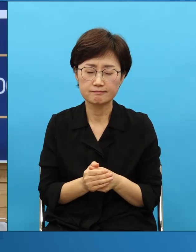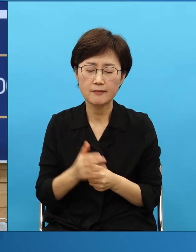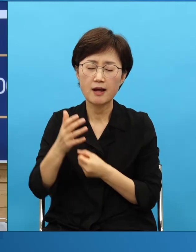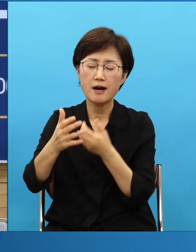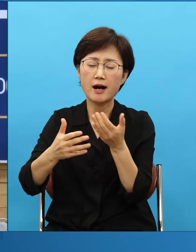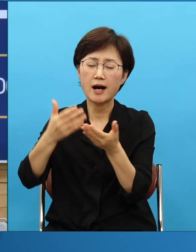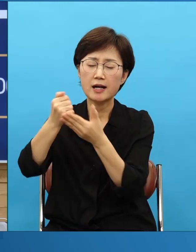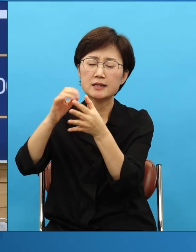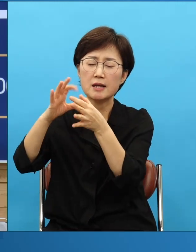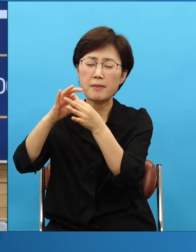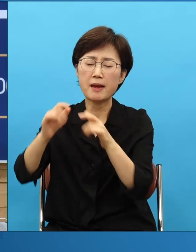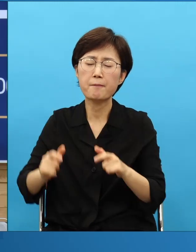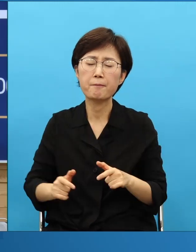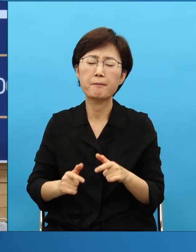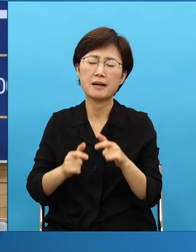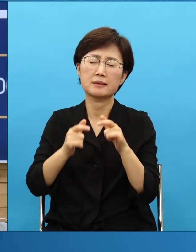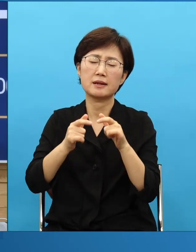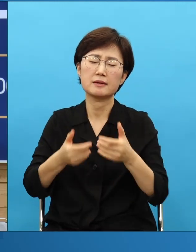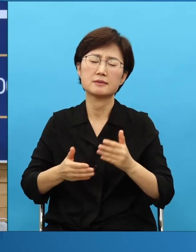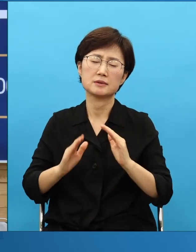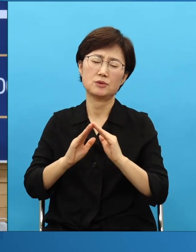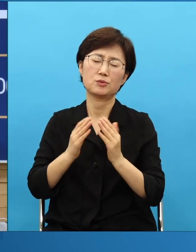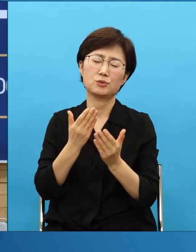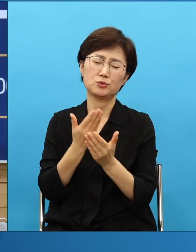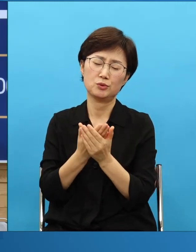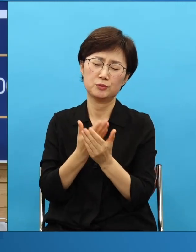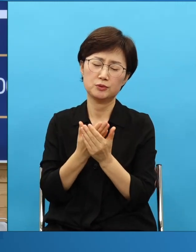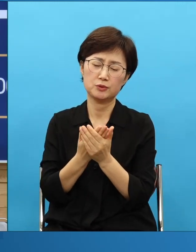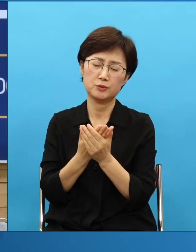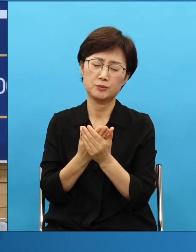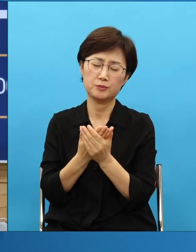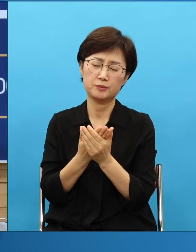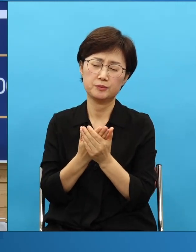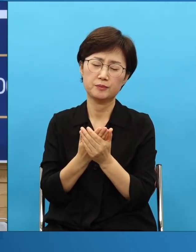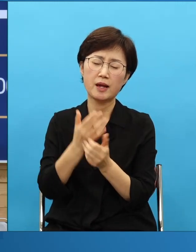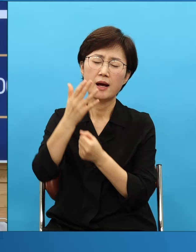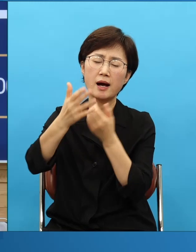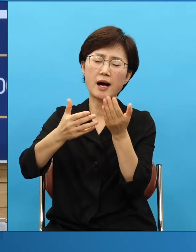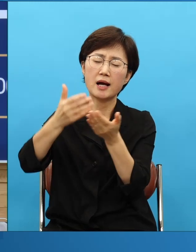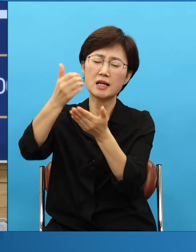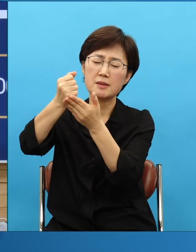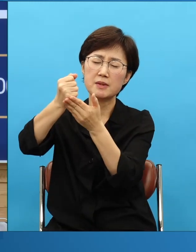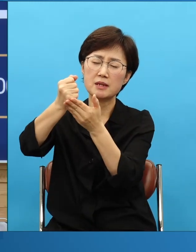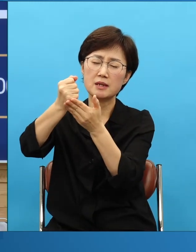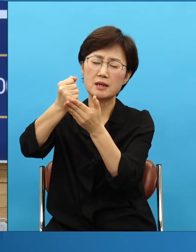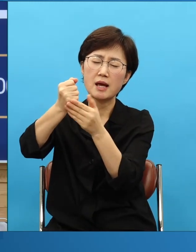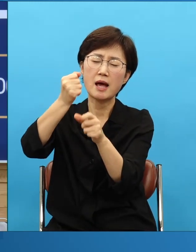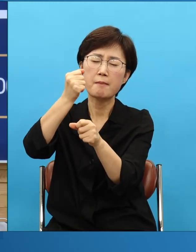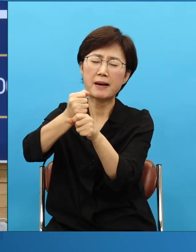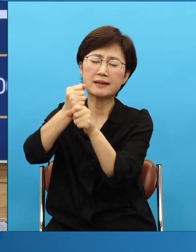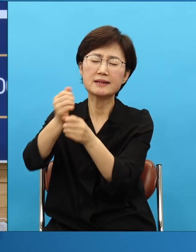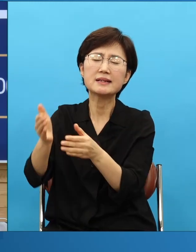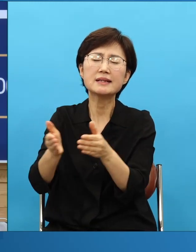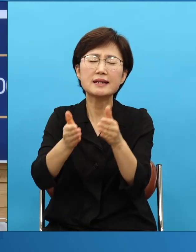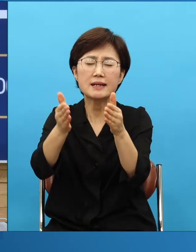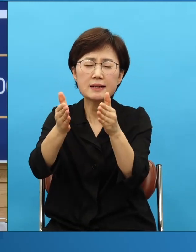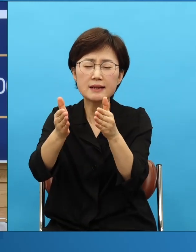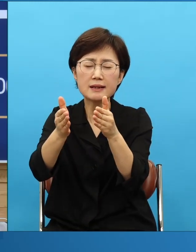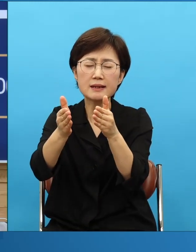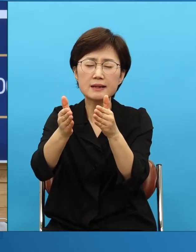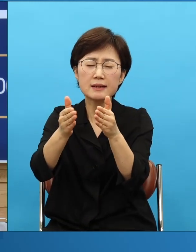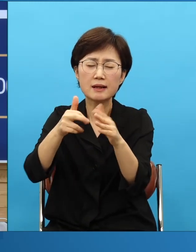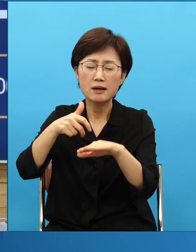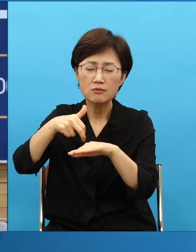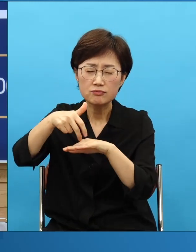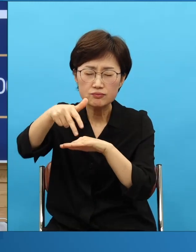하나님의 망대가 서게 해주옵소서. May your partisan be established. 하나님이 만드신 여정을 가게 May we 해주옵소서. take on the journey that you have